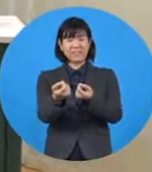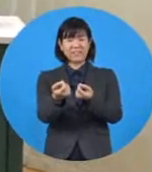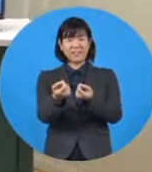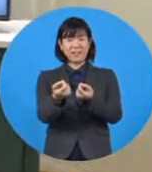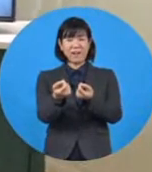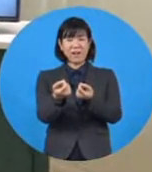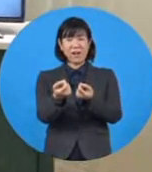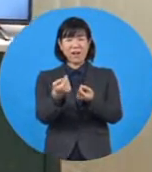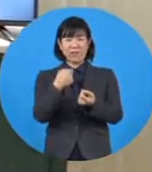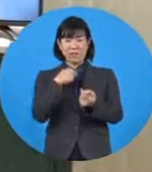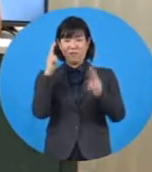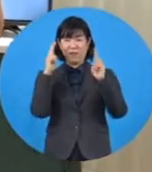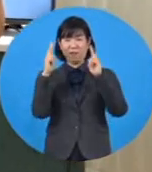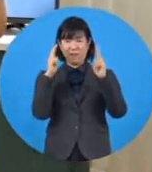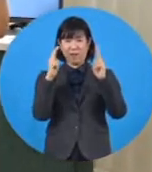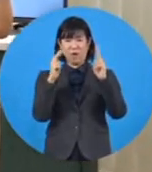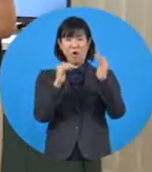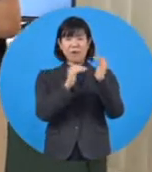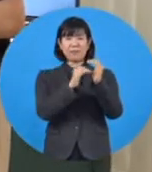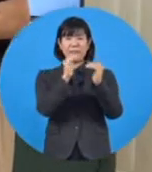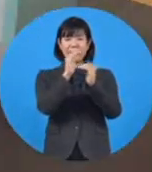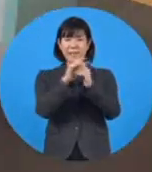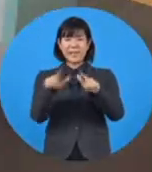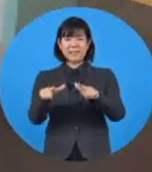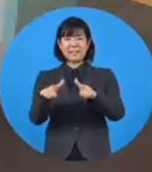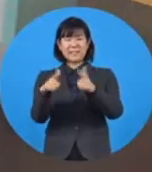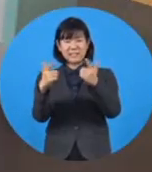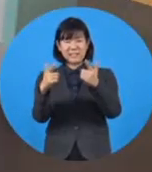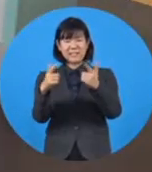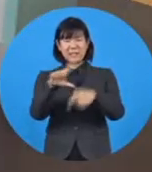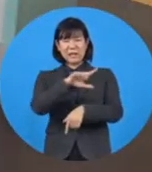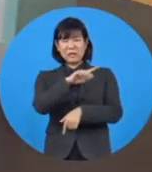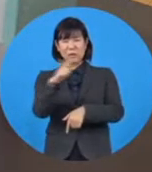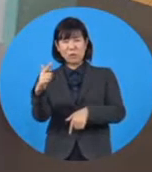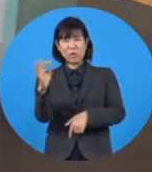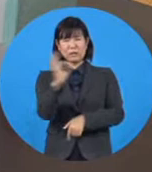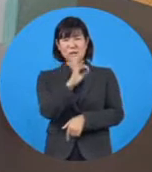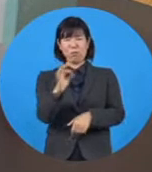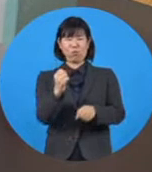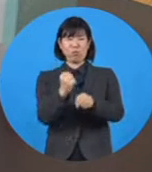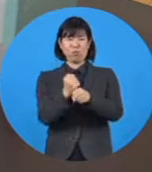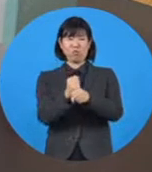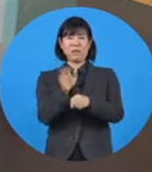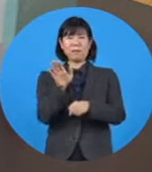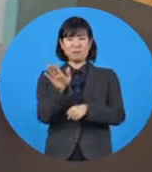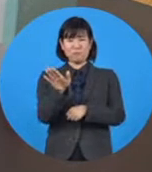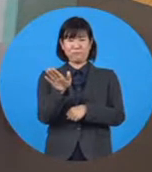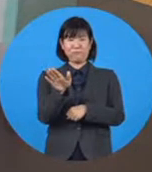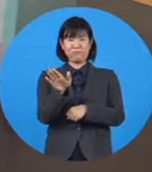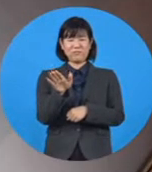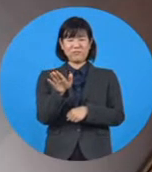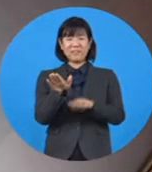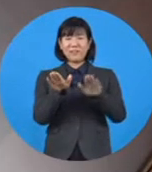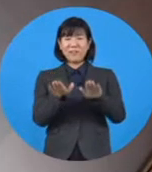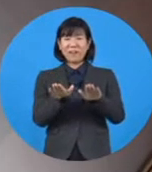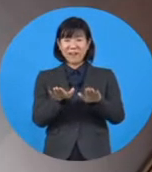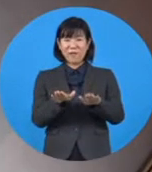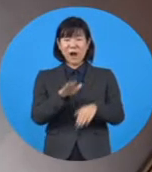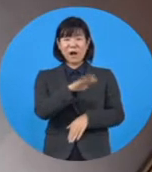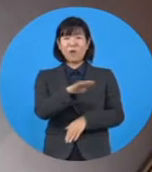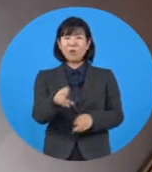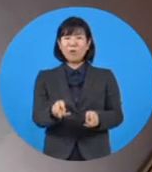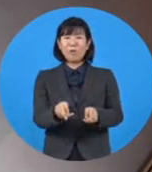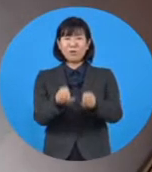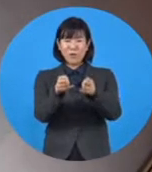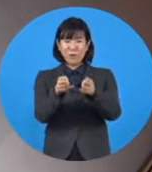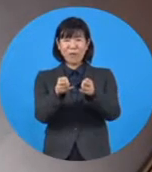はずっと竹と木を使った、商品をずっと30年ほど作っておりまして、今回は子供用の